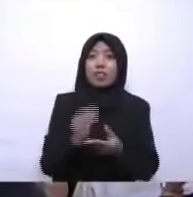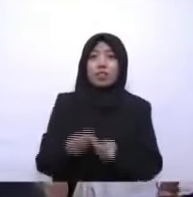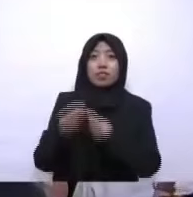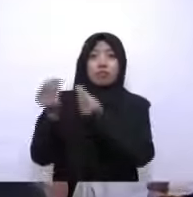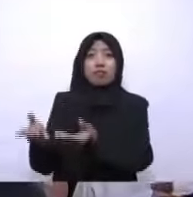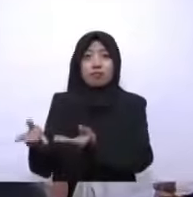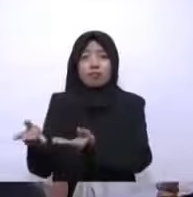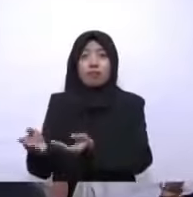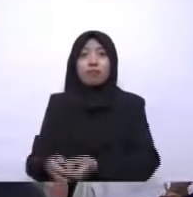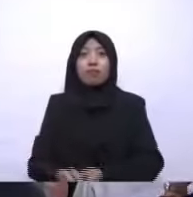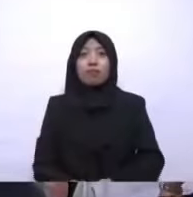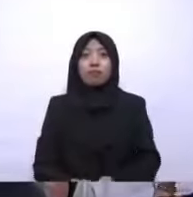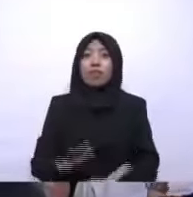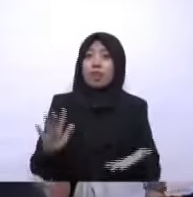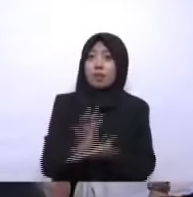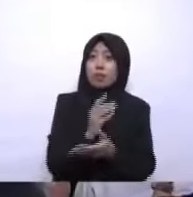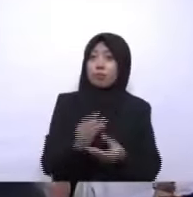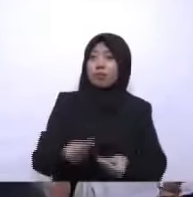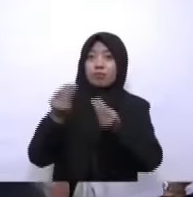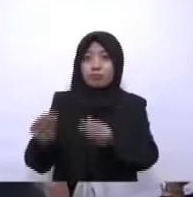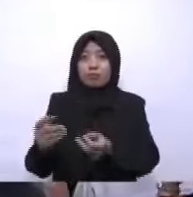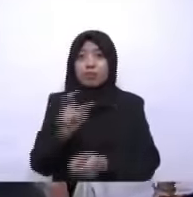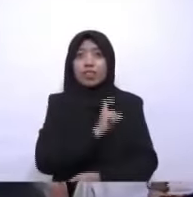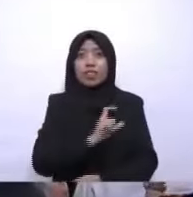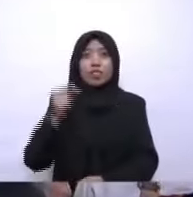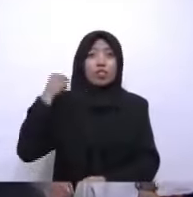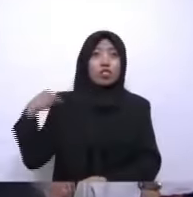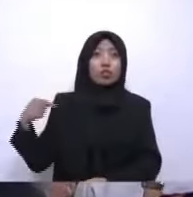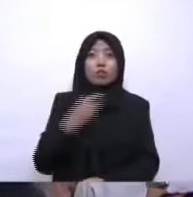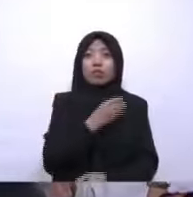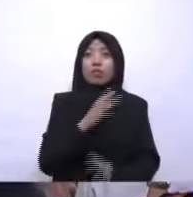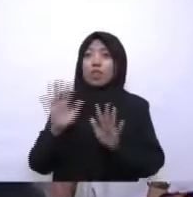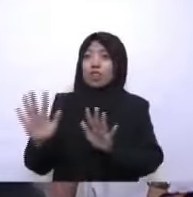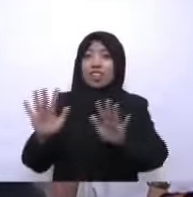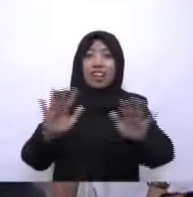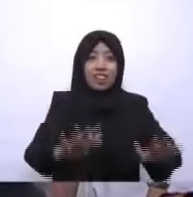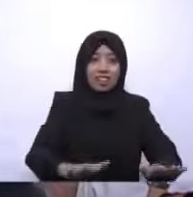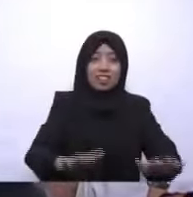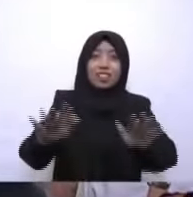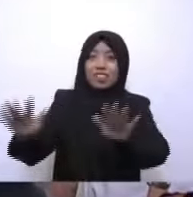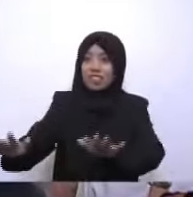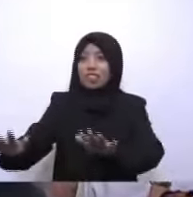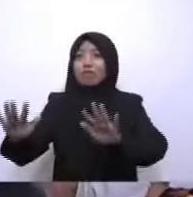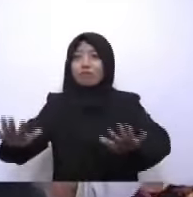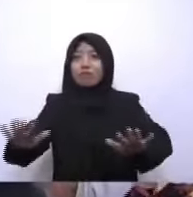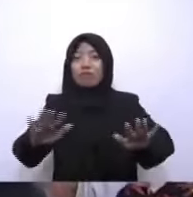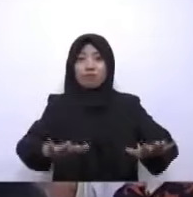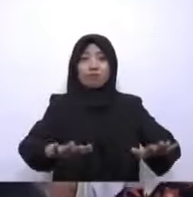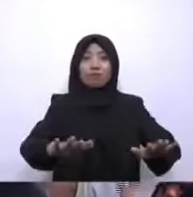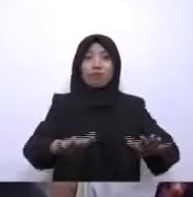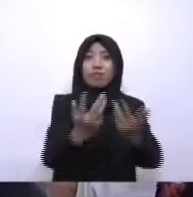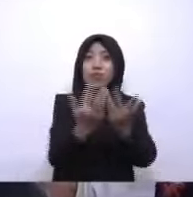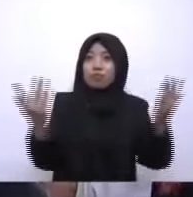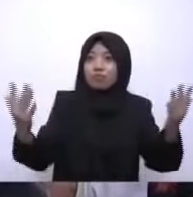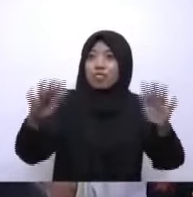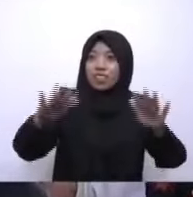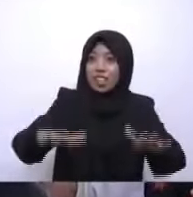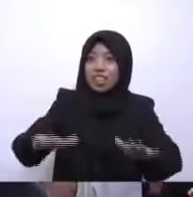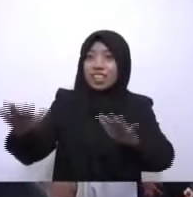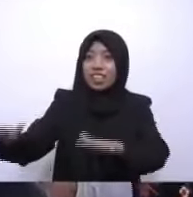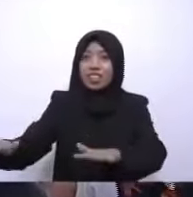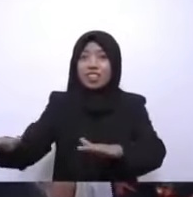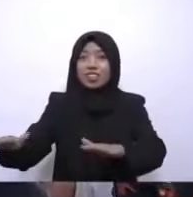untuk... Saya beri kesempatan untuk Cawagub nomor 1. Tenang, hadirin mohon tenang terlebih dahulu. Hadirin mohon tenang. Kita tidak